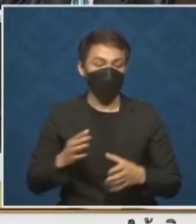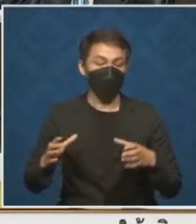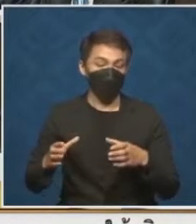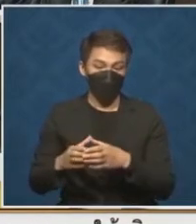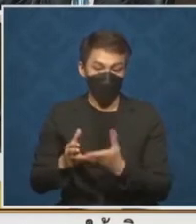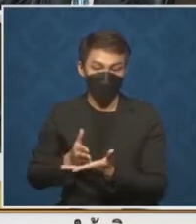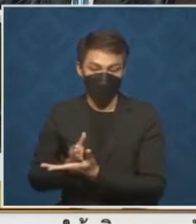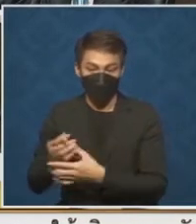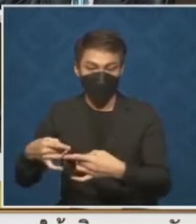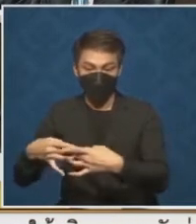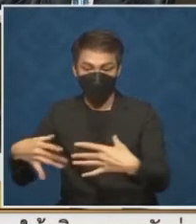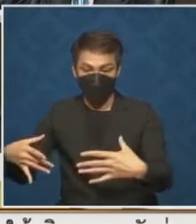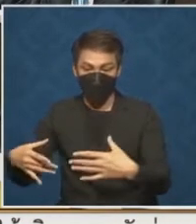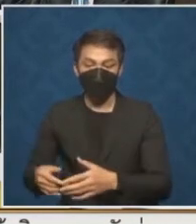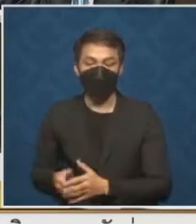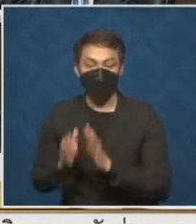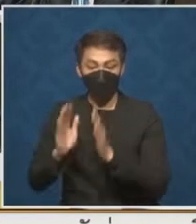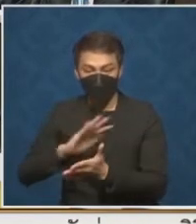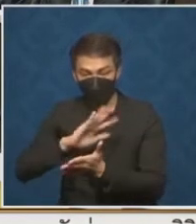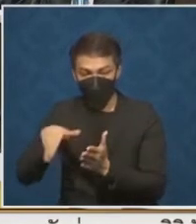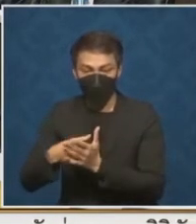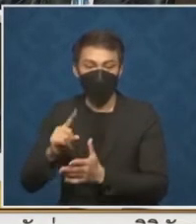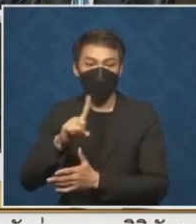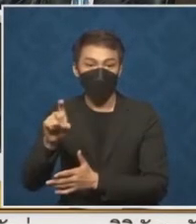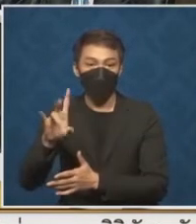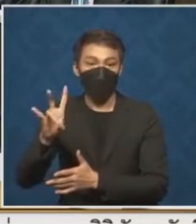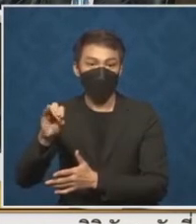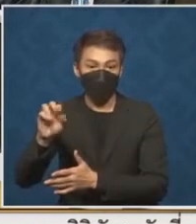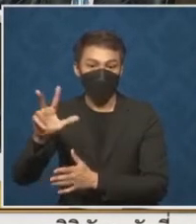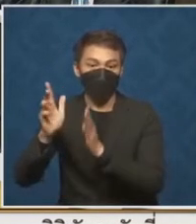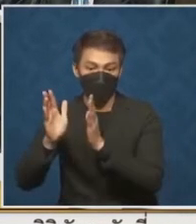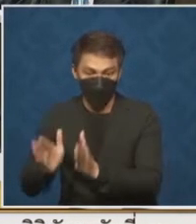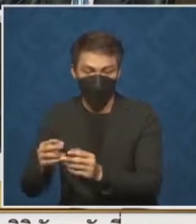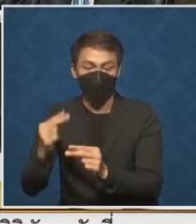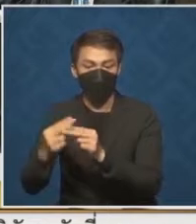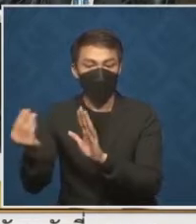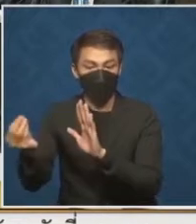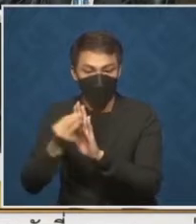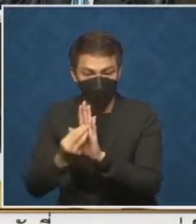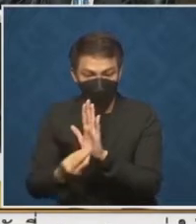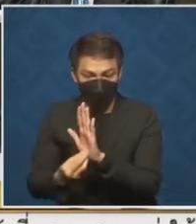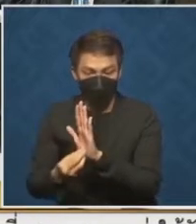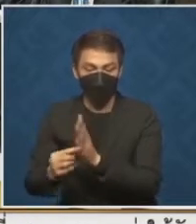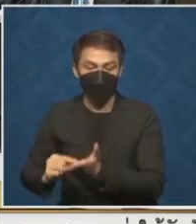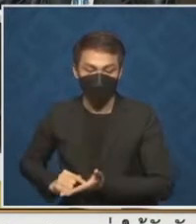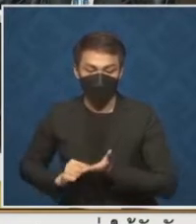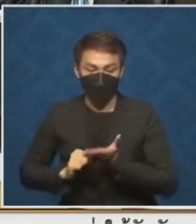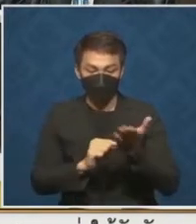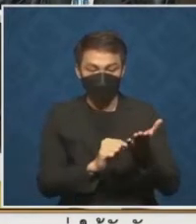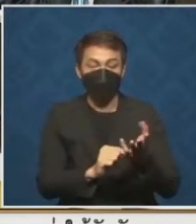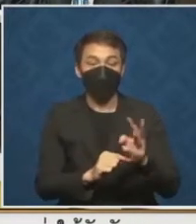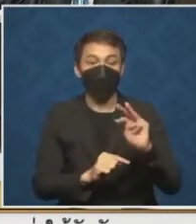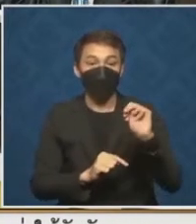หมด173ท่านก็ได้เข้าชื่อกันเสนอญัตติตามและทำระดับมาตรา